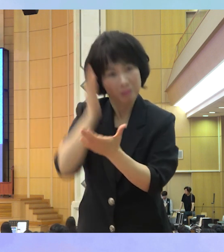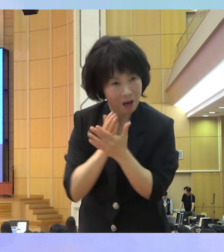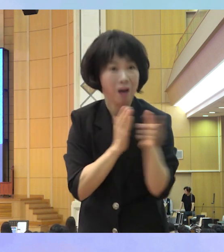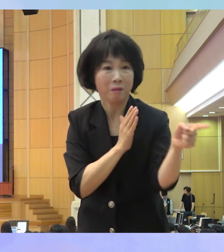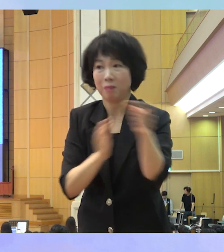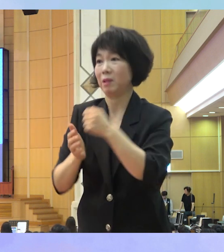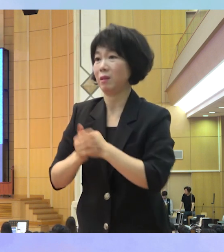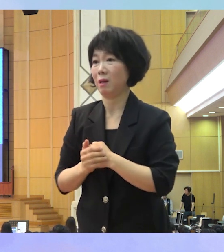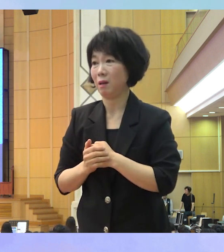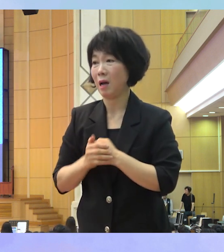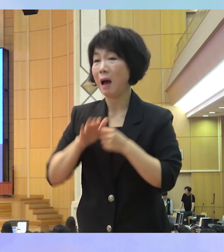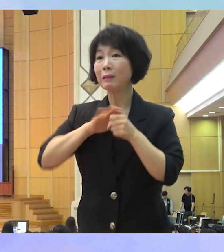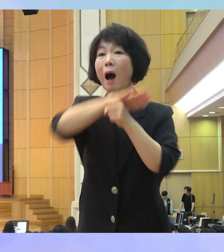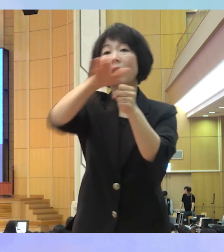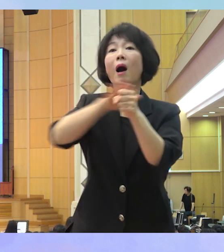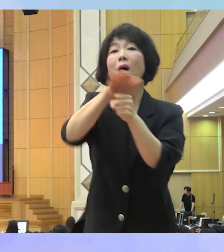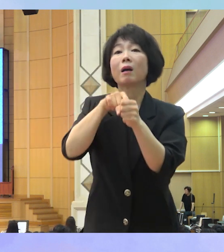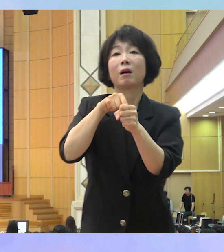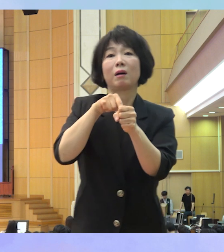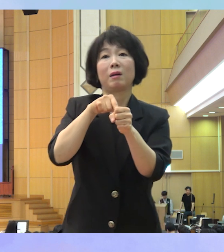여러분, 사람이 얼마나